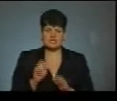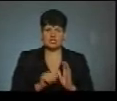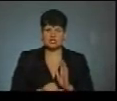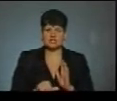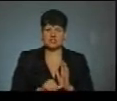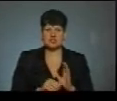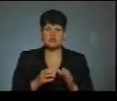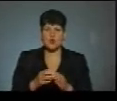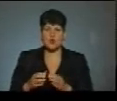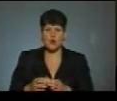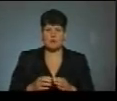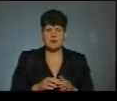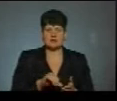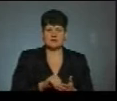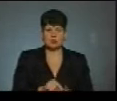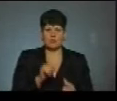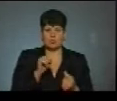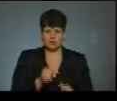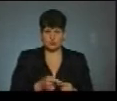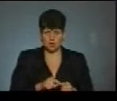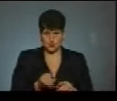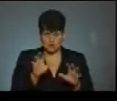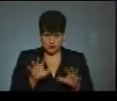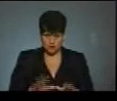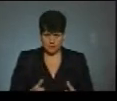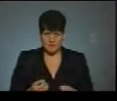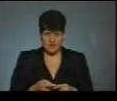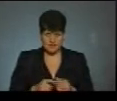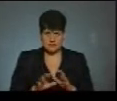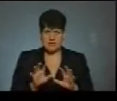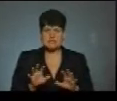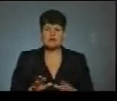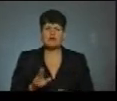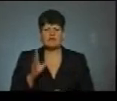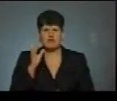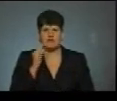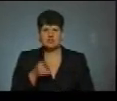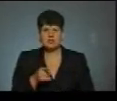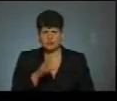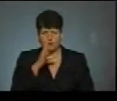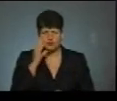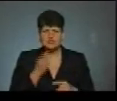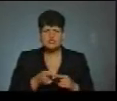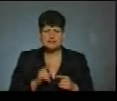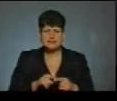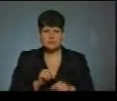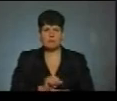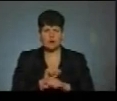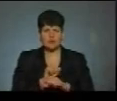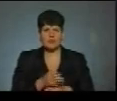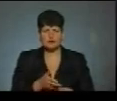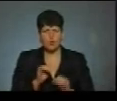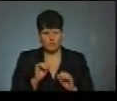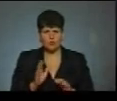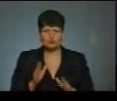466 громад виступили проти того, щоб приймали цей закон. Як ви вважаєте, вночі з таким протестом народу